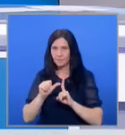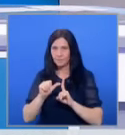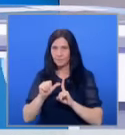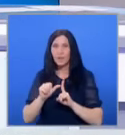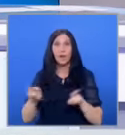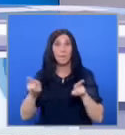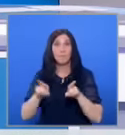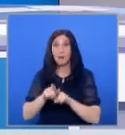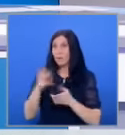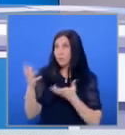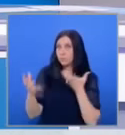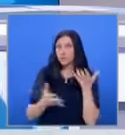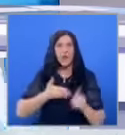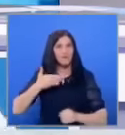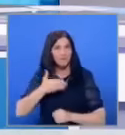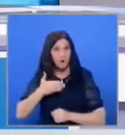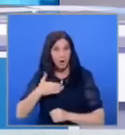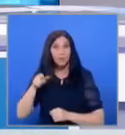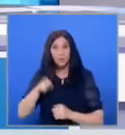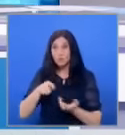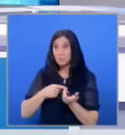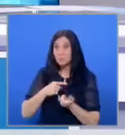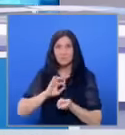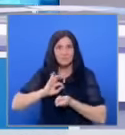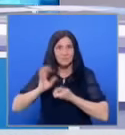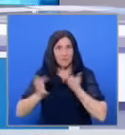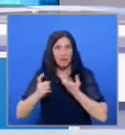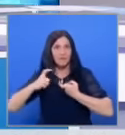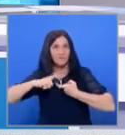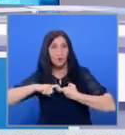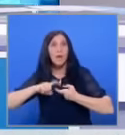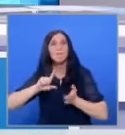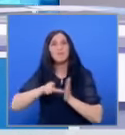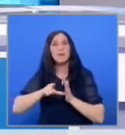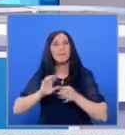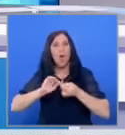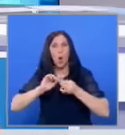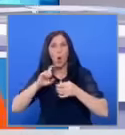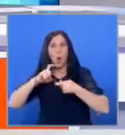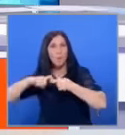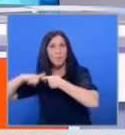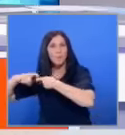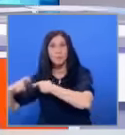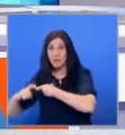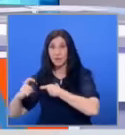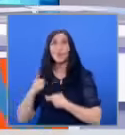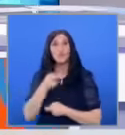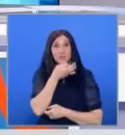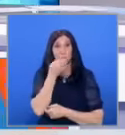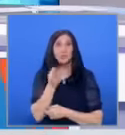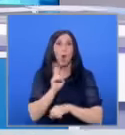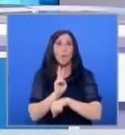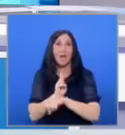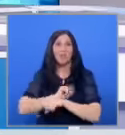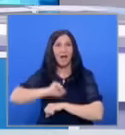И отново пожар във влак. Този път обаче се запали вагон по време на композирането на влака. Това се случи на обяд на гарата във Варна, малко